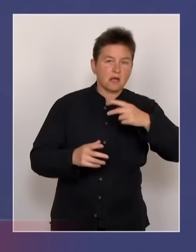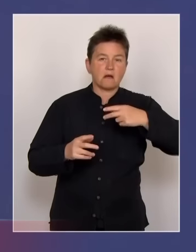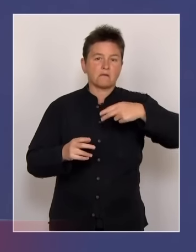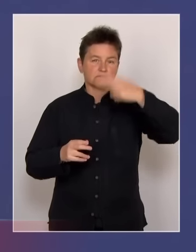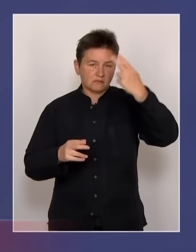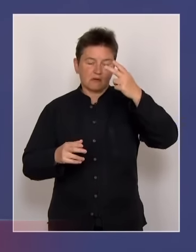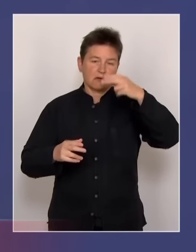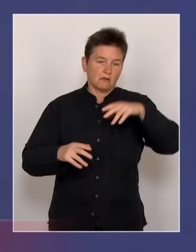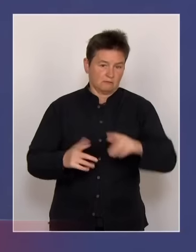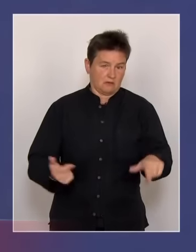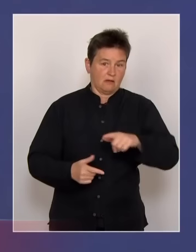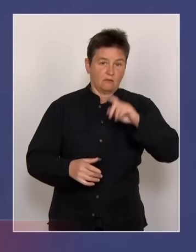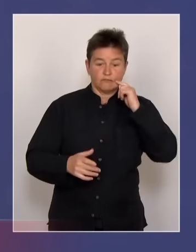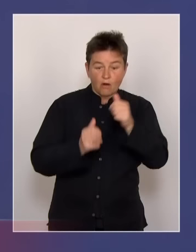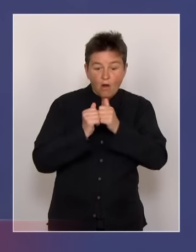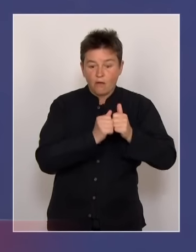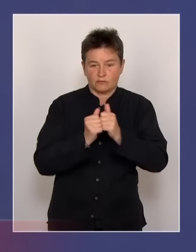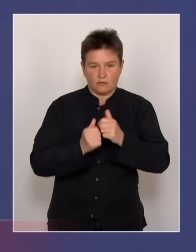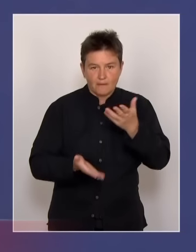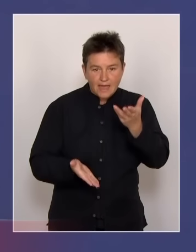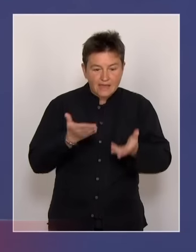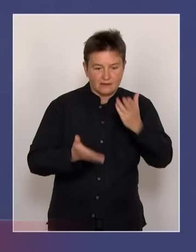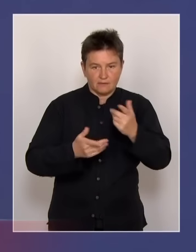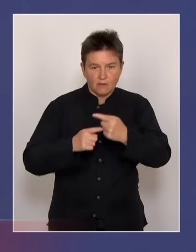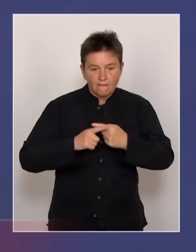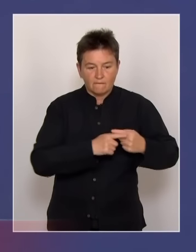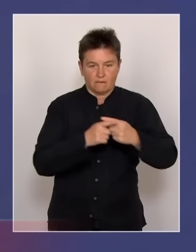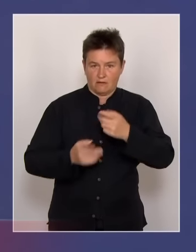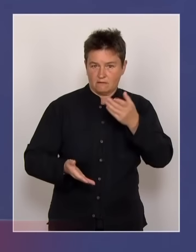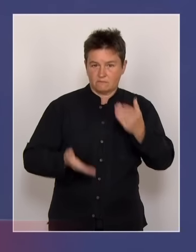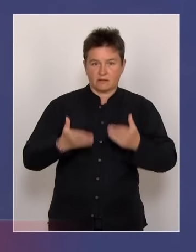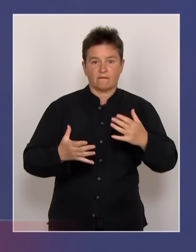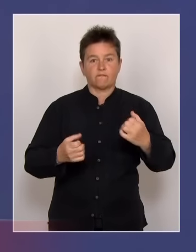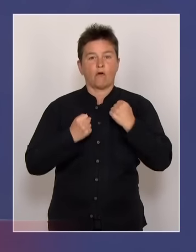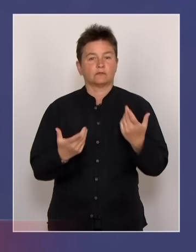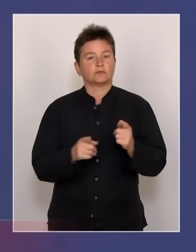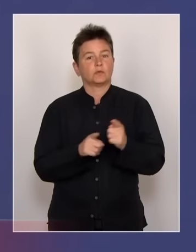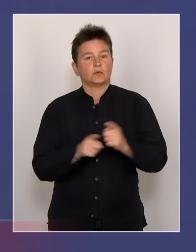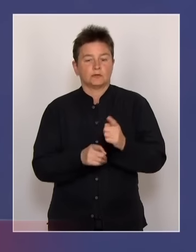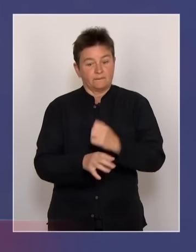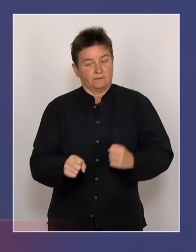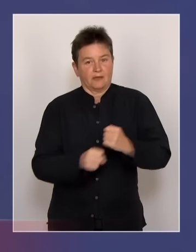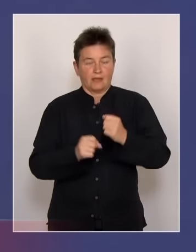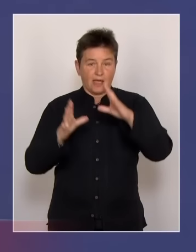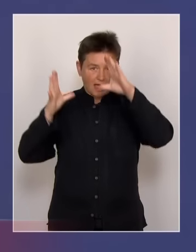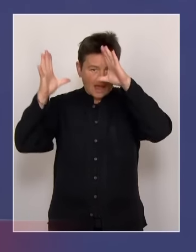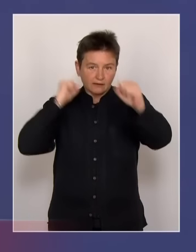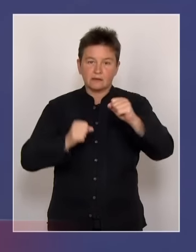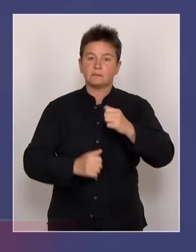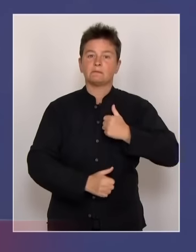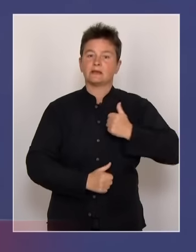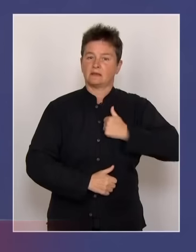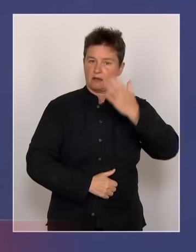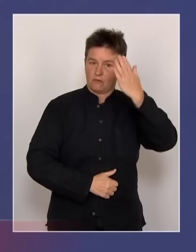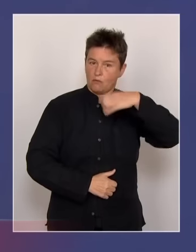unifier nos visions et mieux répartir nos forces entre Européens mais aussi par la création d'une académie militaire européenne